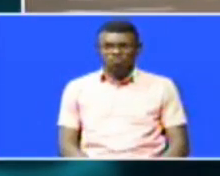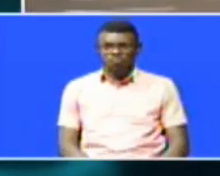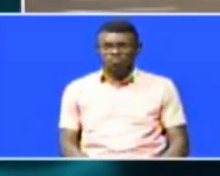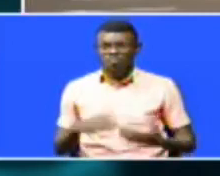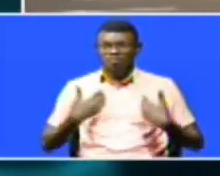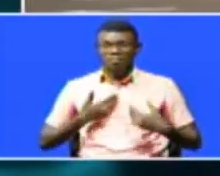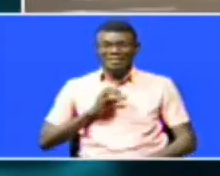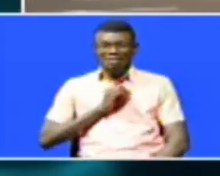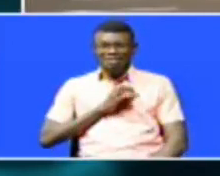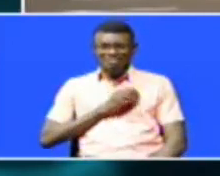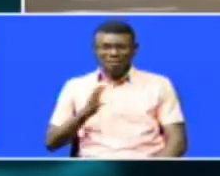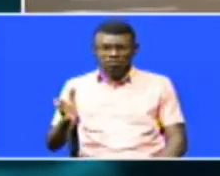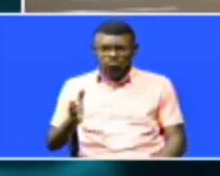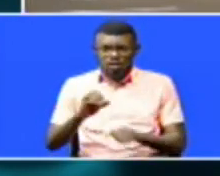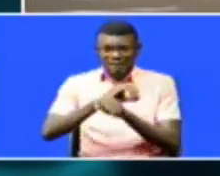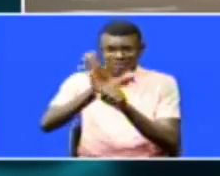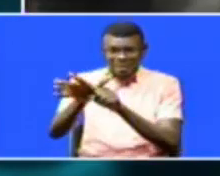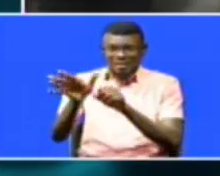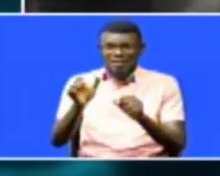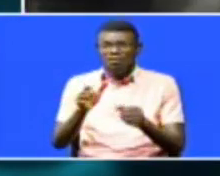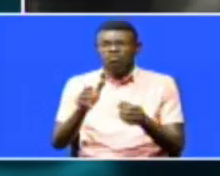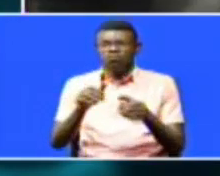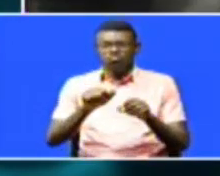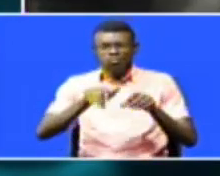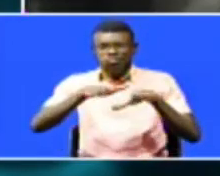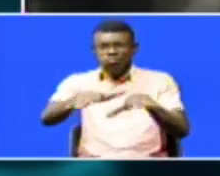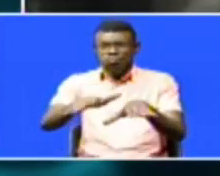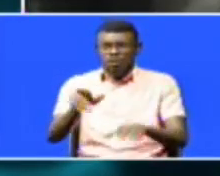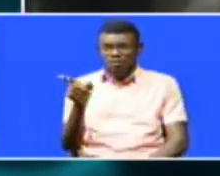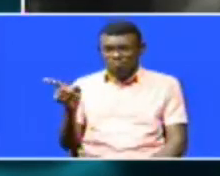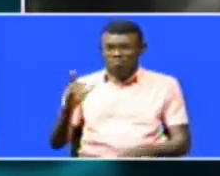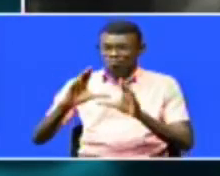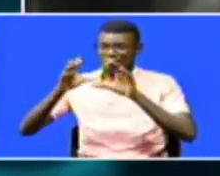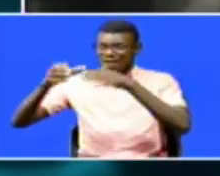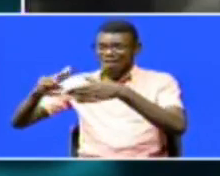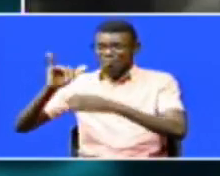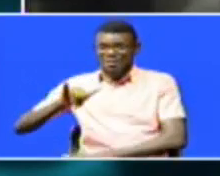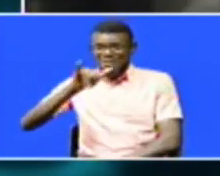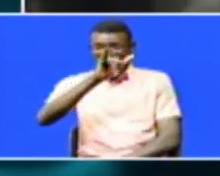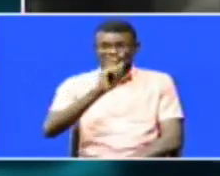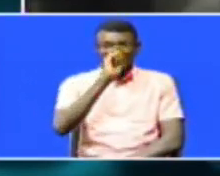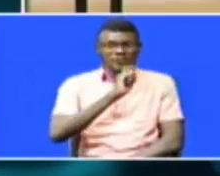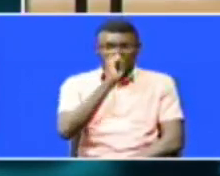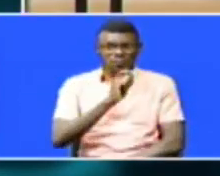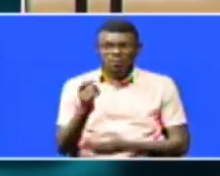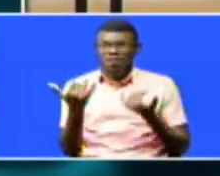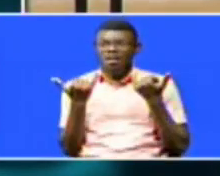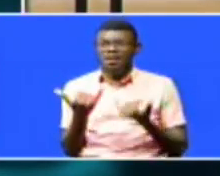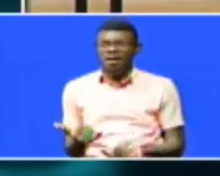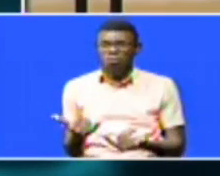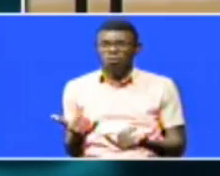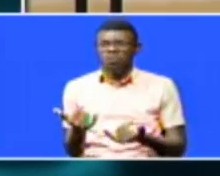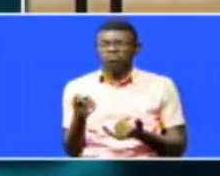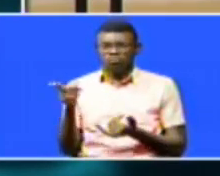Hofu ya kuenea zaidi kwa virusi vya corona inalikumba shirika la ndege la Tanzania ambalo kwa muda sasa limekuwa